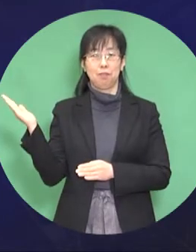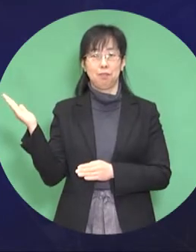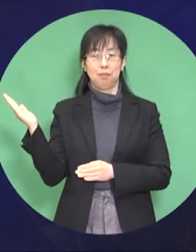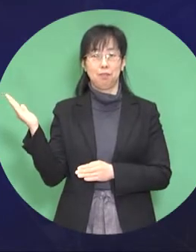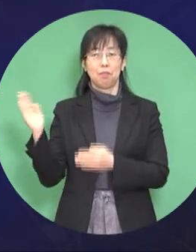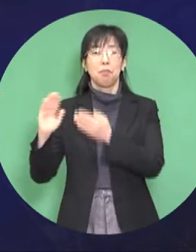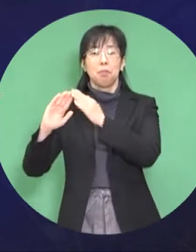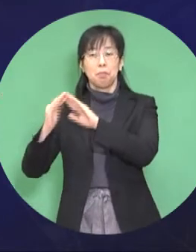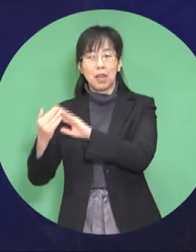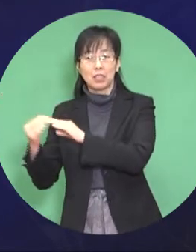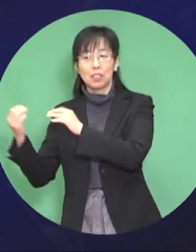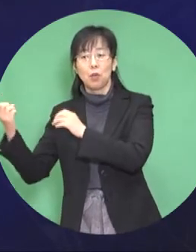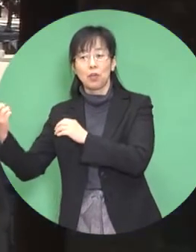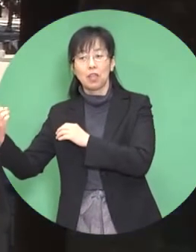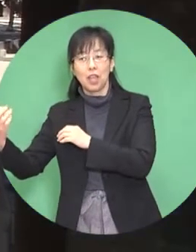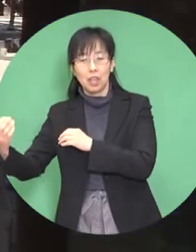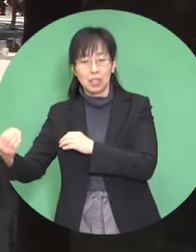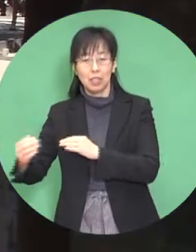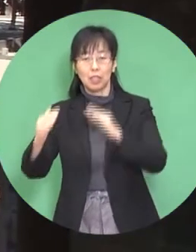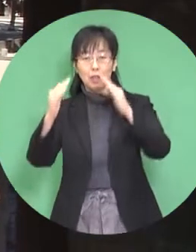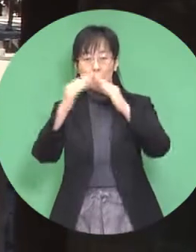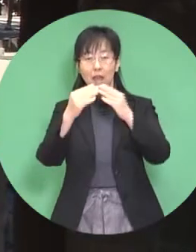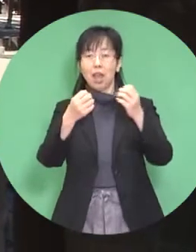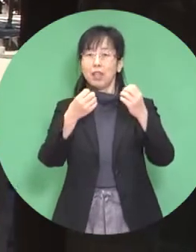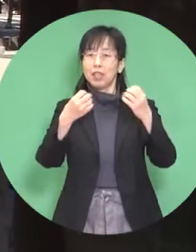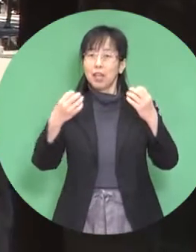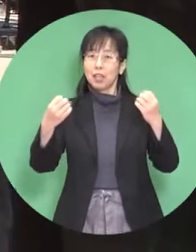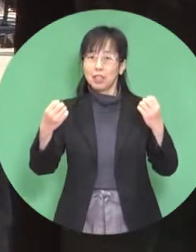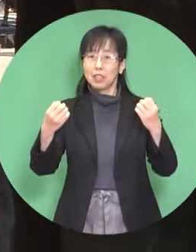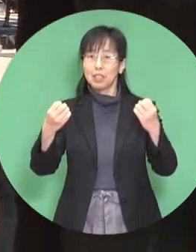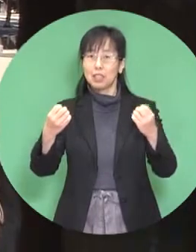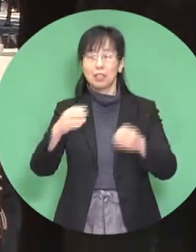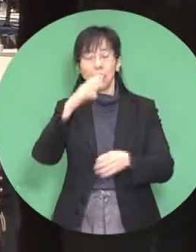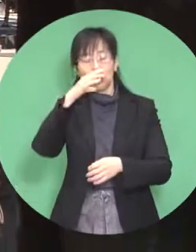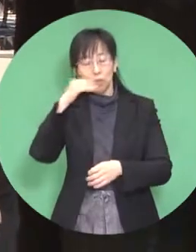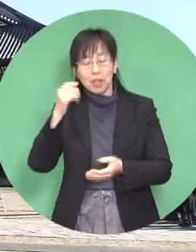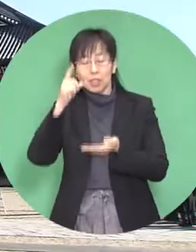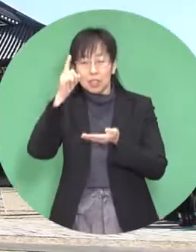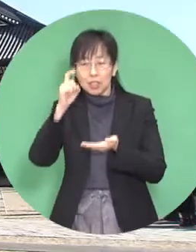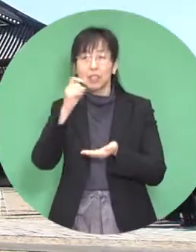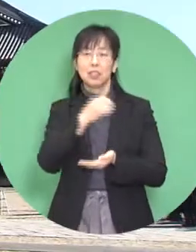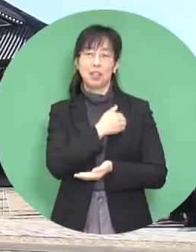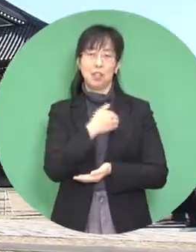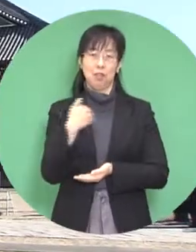お御堂の光と融合してこのような素晴らしい写真を撮っていただけますね。